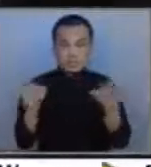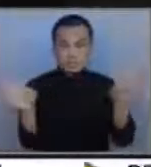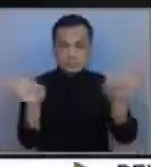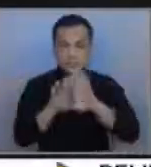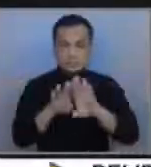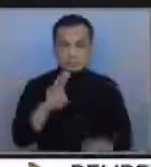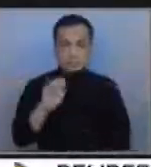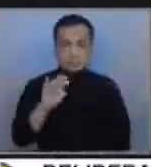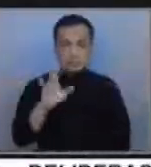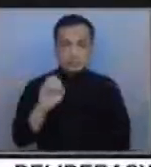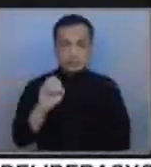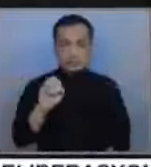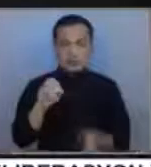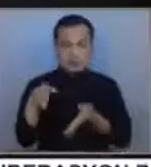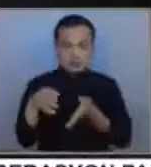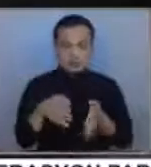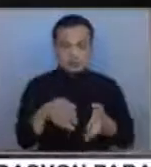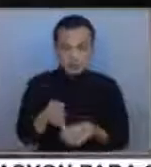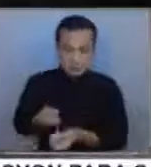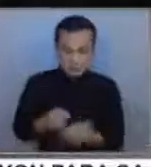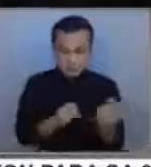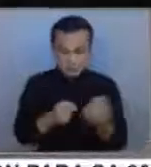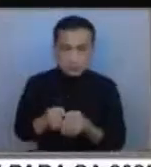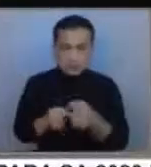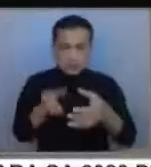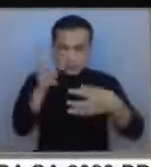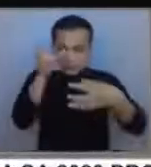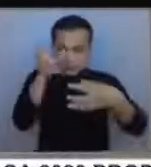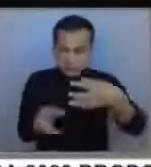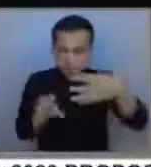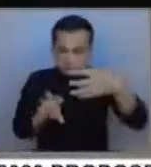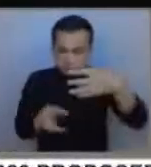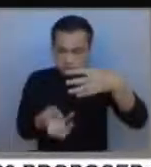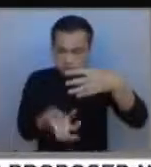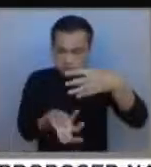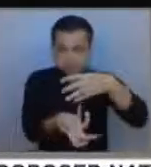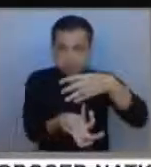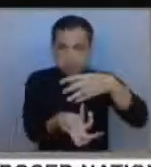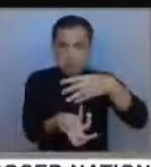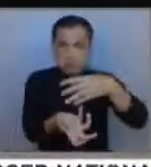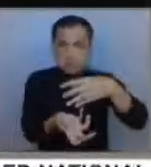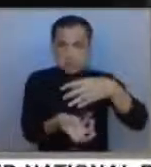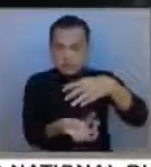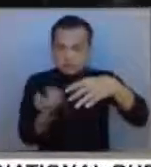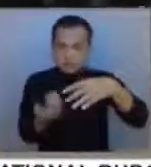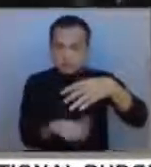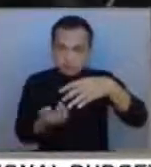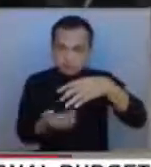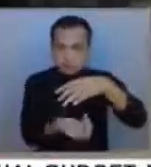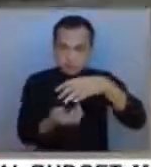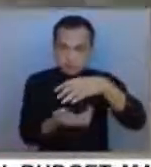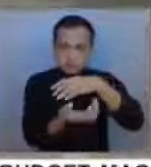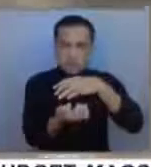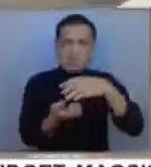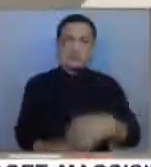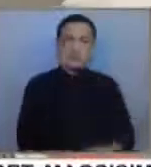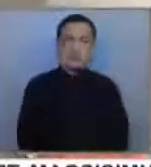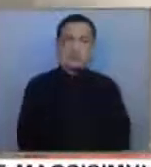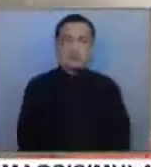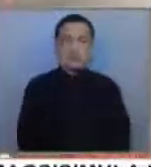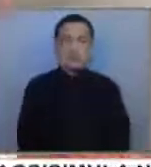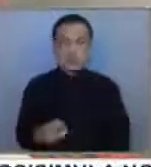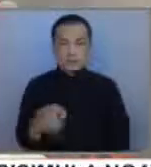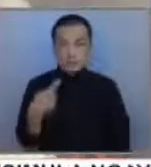para maghukay at ihulog yung higanteng tunnel boring machine na siya namang maghuhukay sa ilalim ng lupa. Katunayan, mayroon na